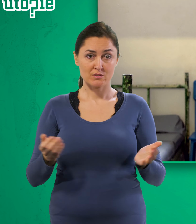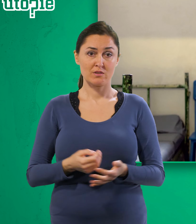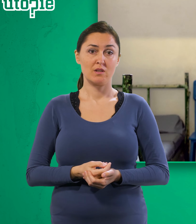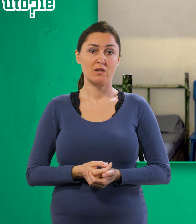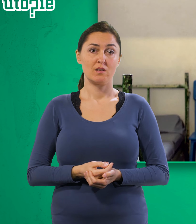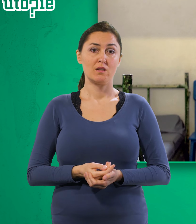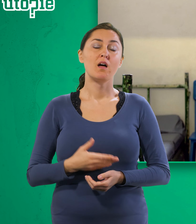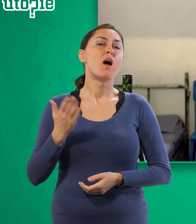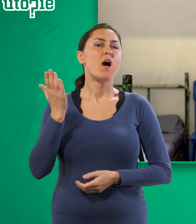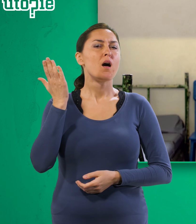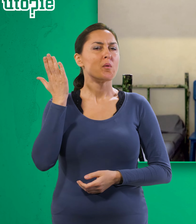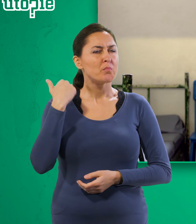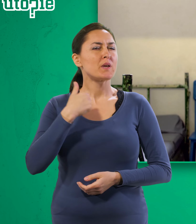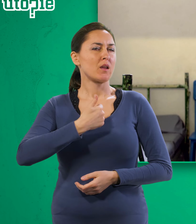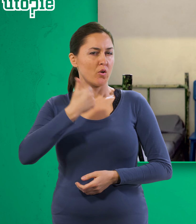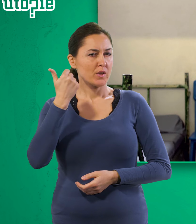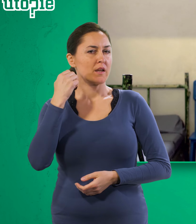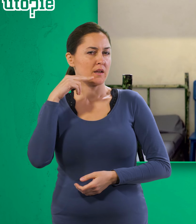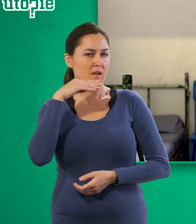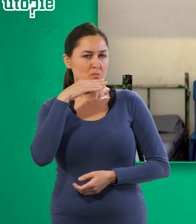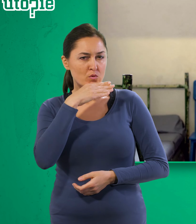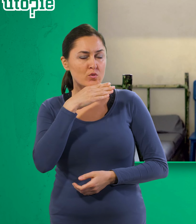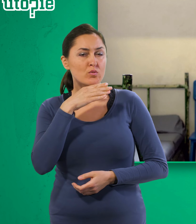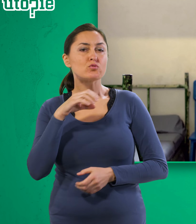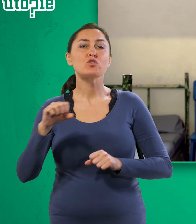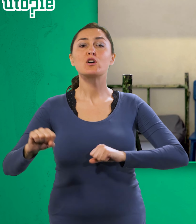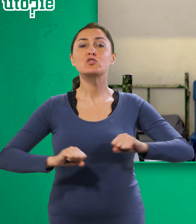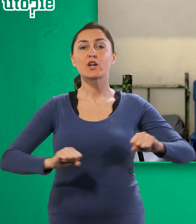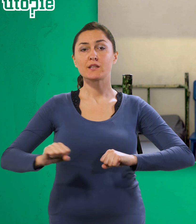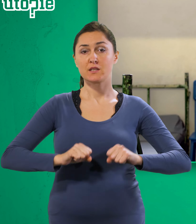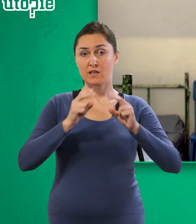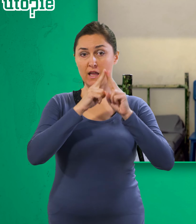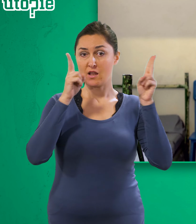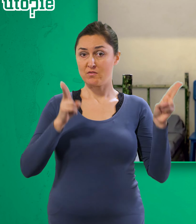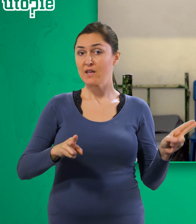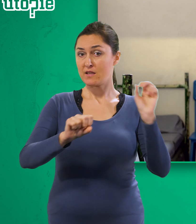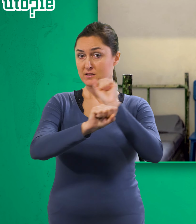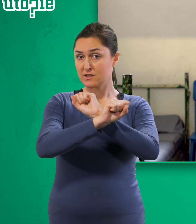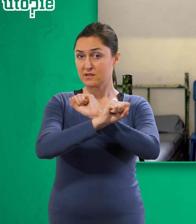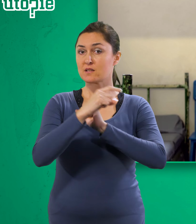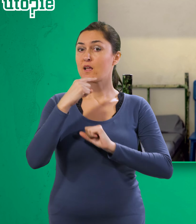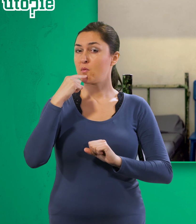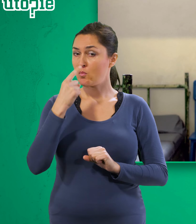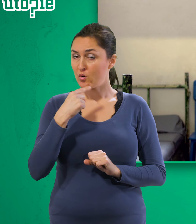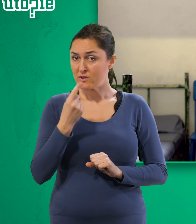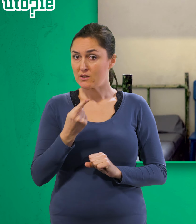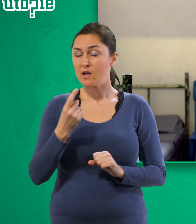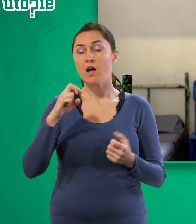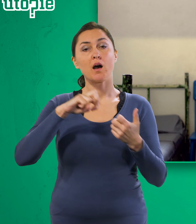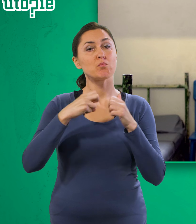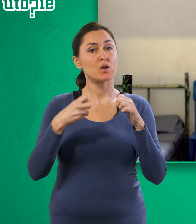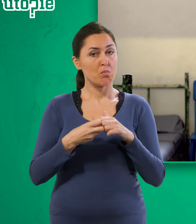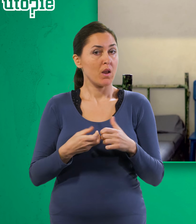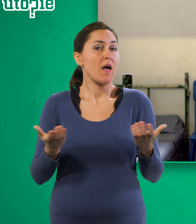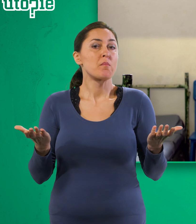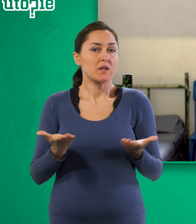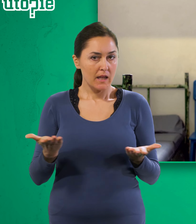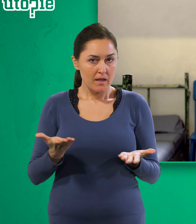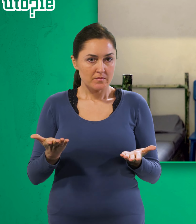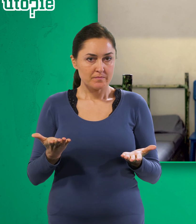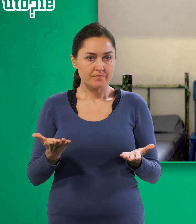svému dítěti pocit jistoty, zázemí a lásky. Ta láska tam v 90